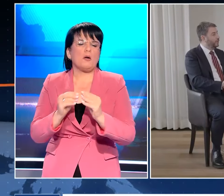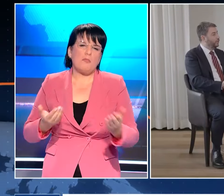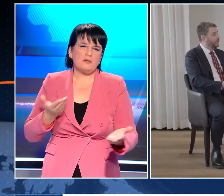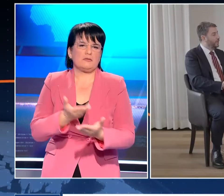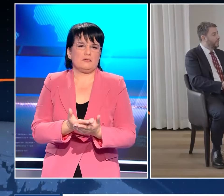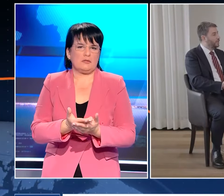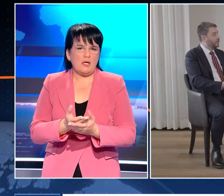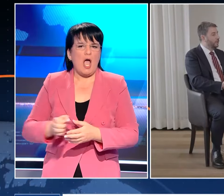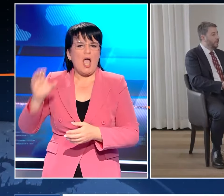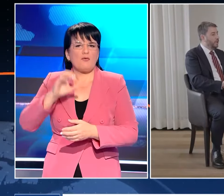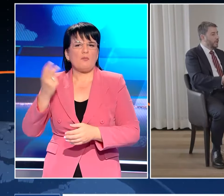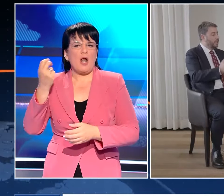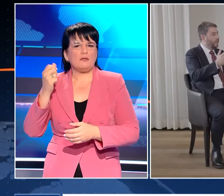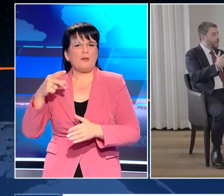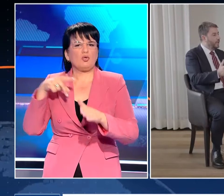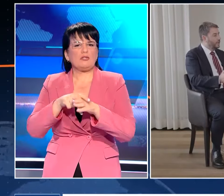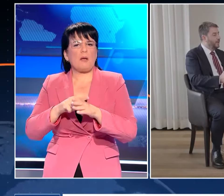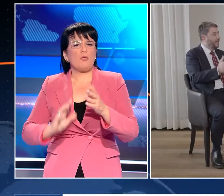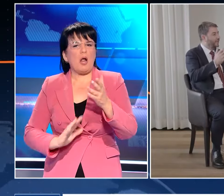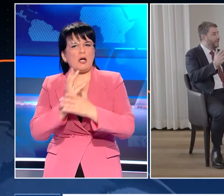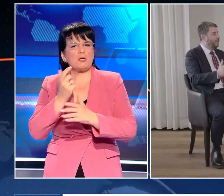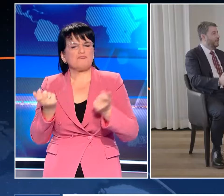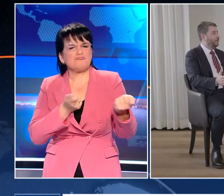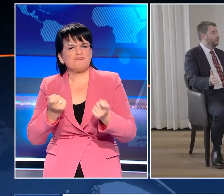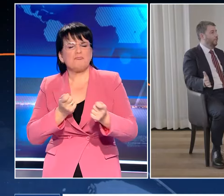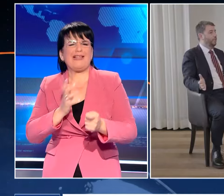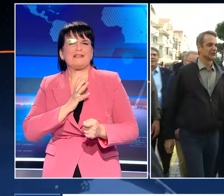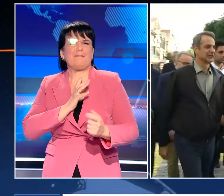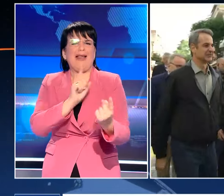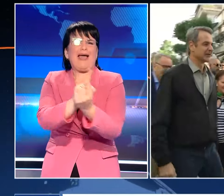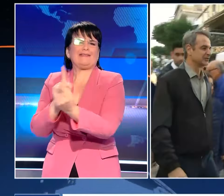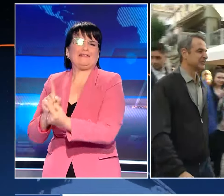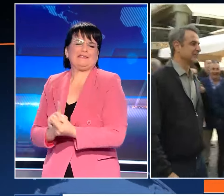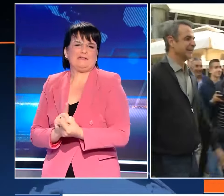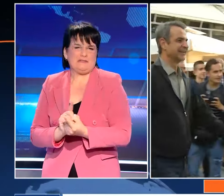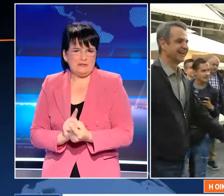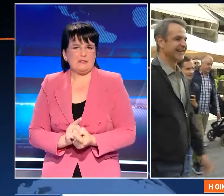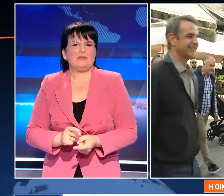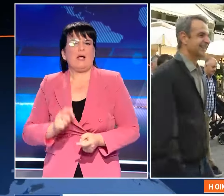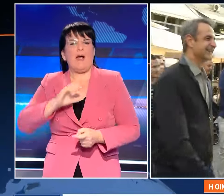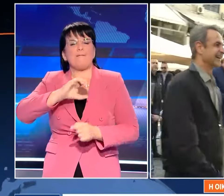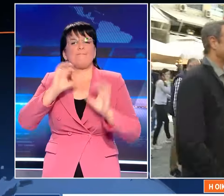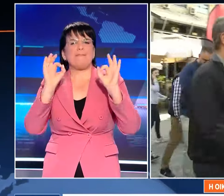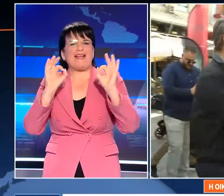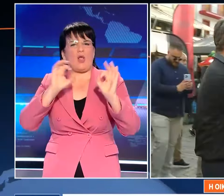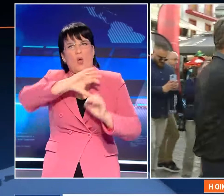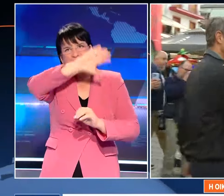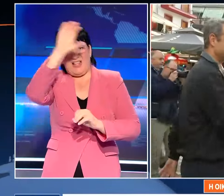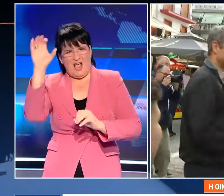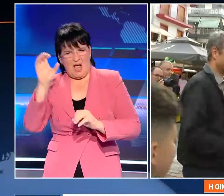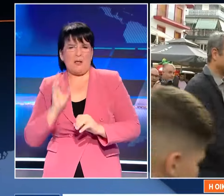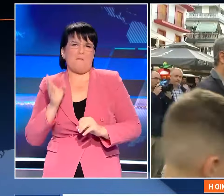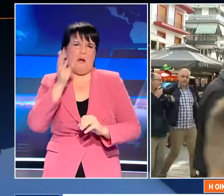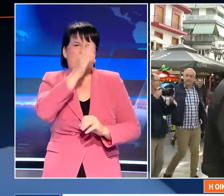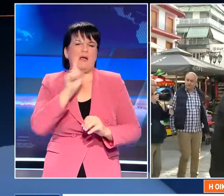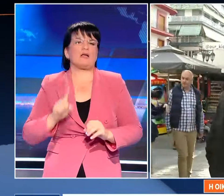ευρωπαϊκών χρημάτων από το Ταμείο Ανάκαμψης και τα διαχειρίζεται με ένα βαθιά πελατειακό τρόπο. Τόσο στην περιοδία του στη Μακεδονία, όσο και σήμερα, ο